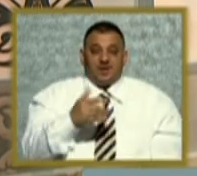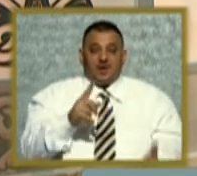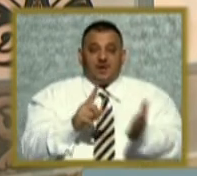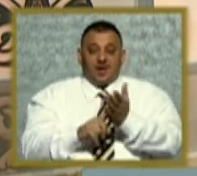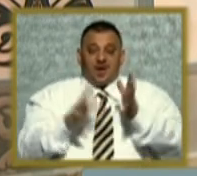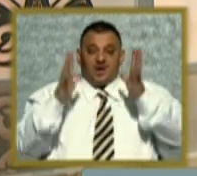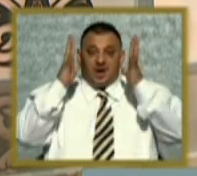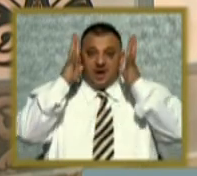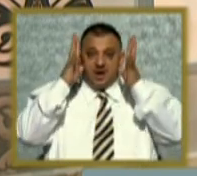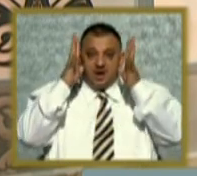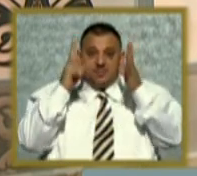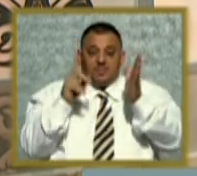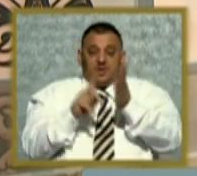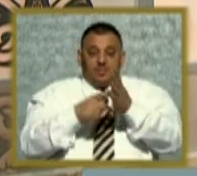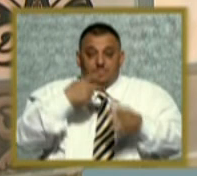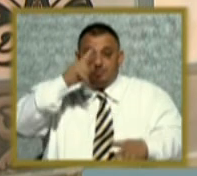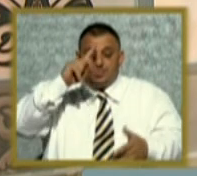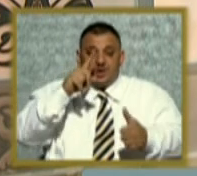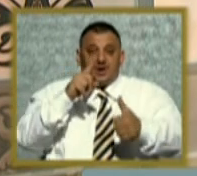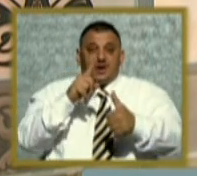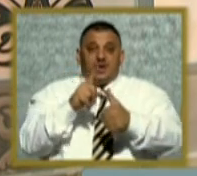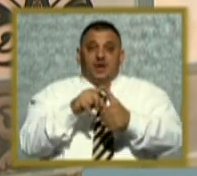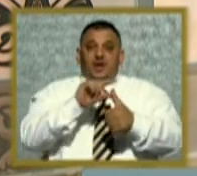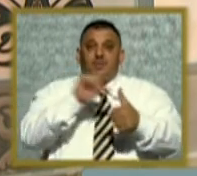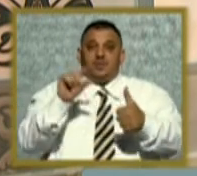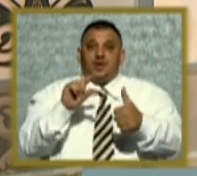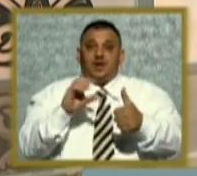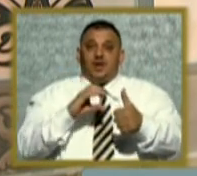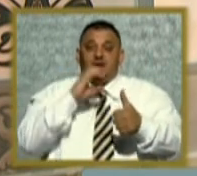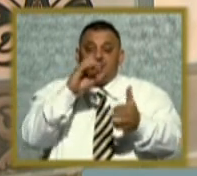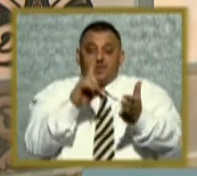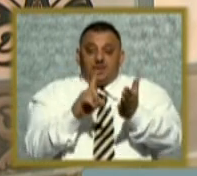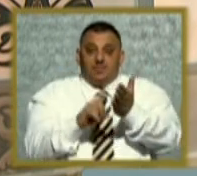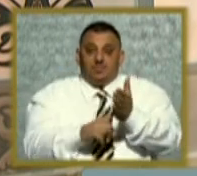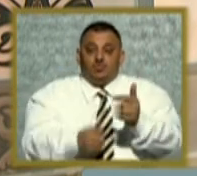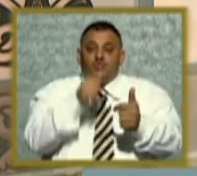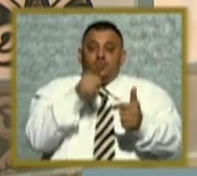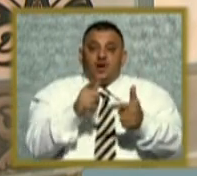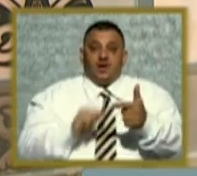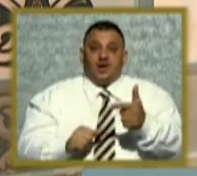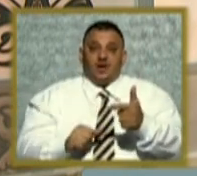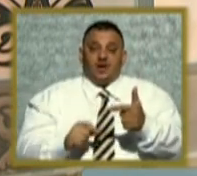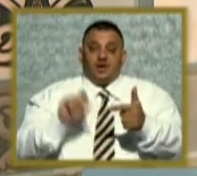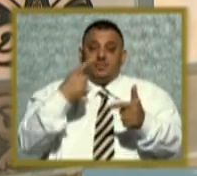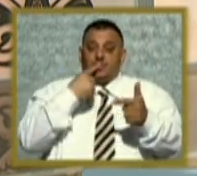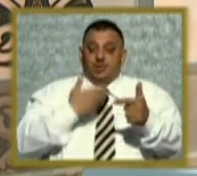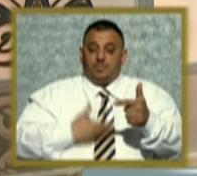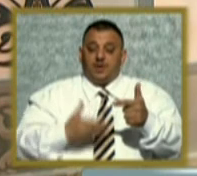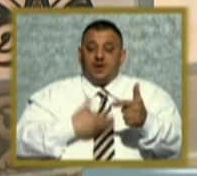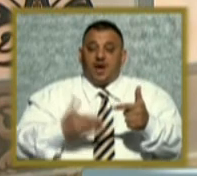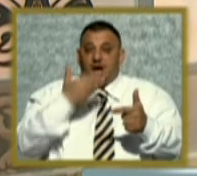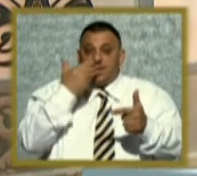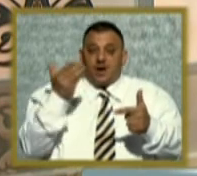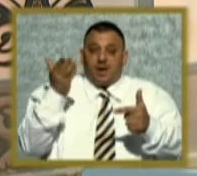ومرات تختلف الأمر عليه فتعرف ما تعرف هي عدم استحابة فلا تصلي وتزداد الحالة عندها في رمضان